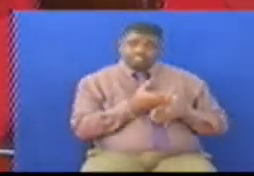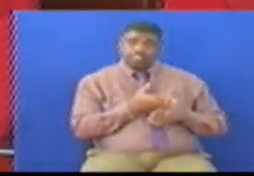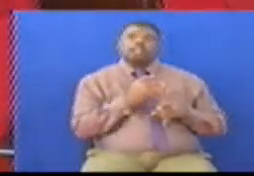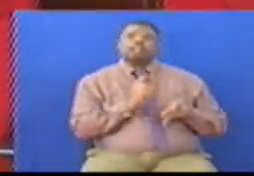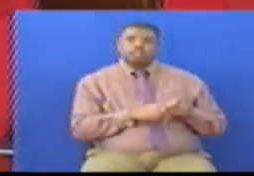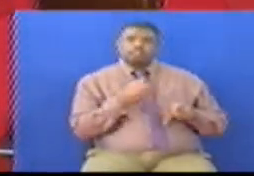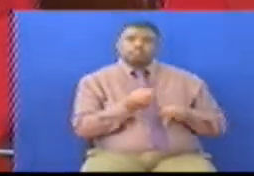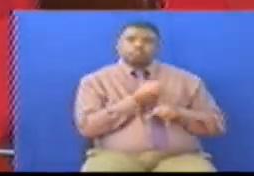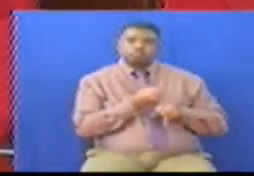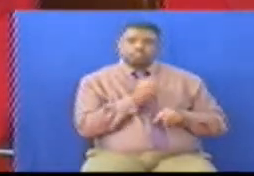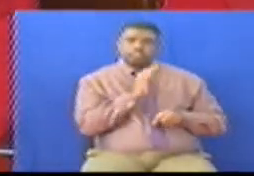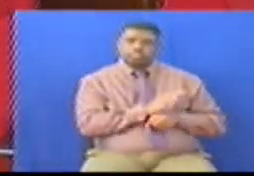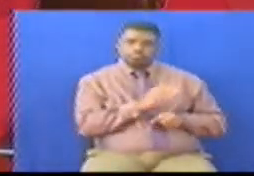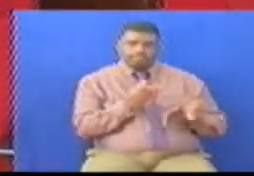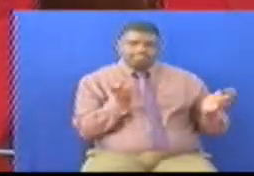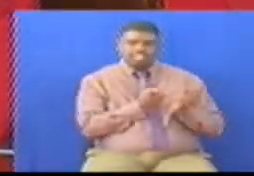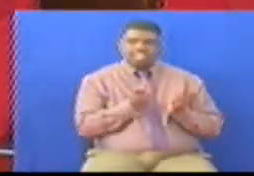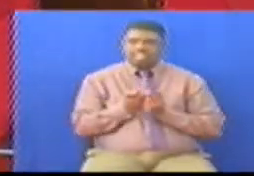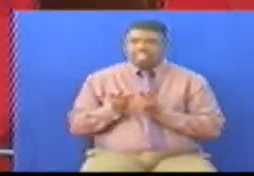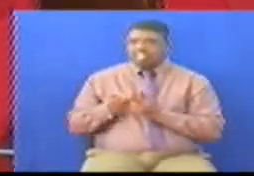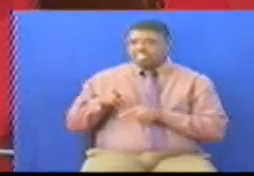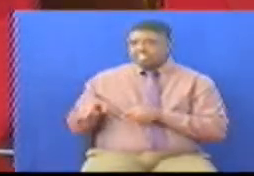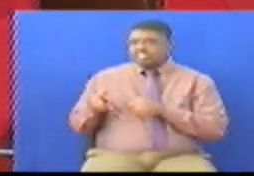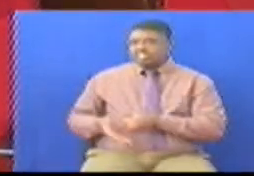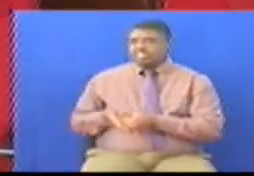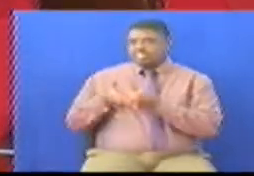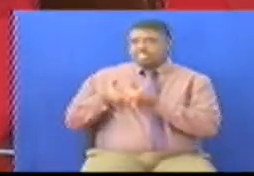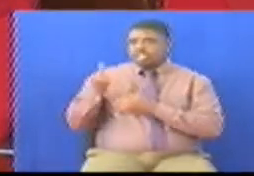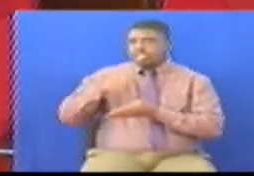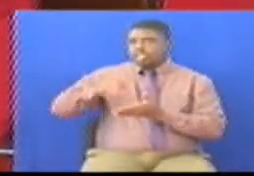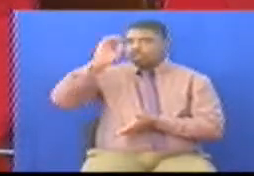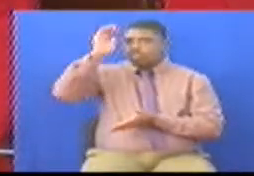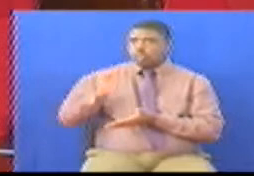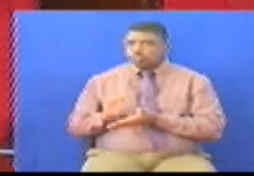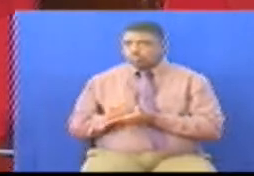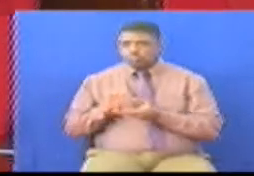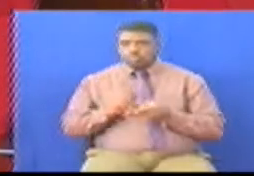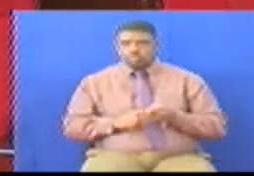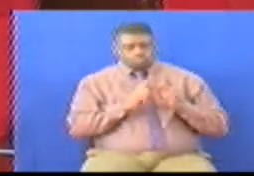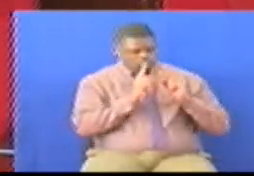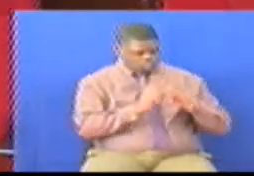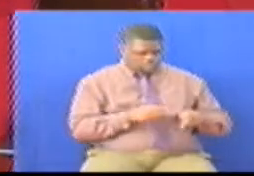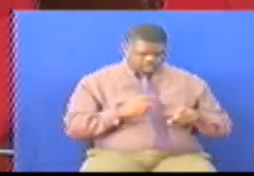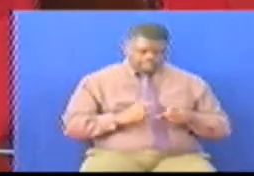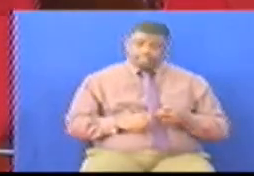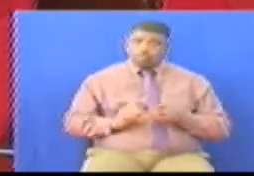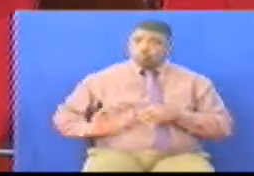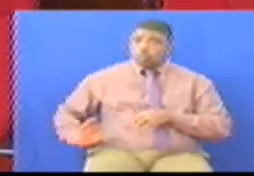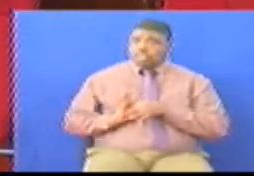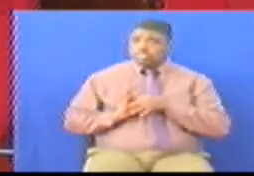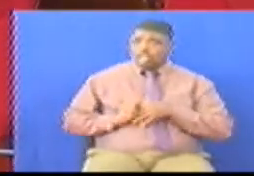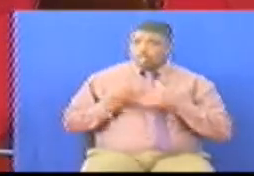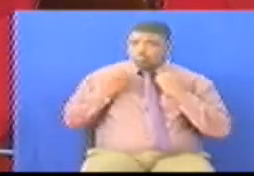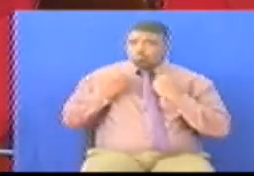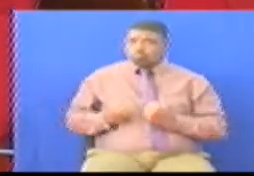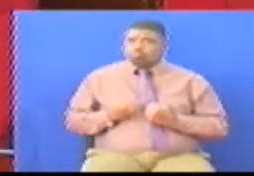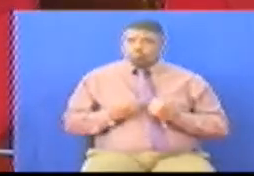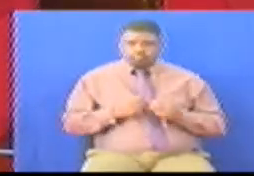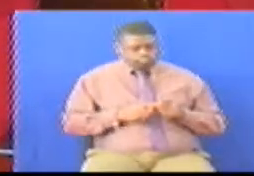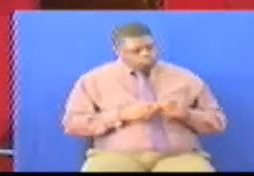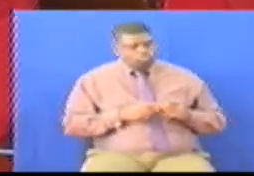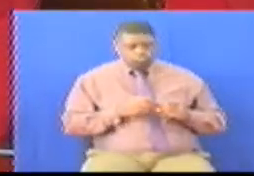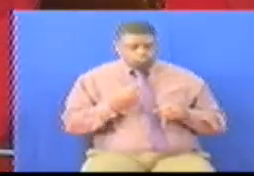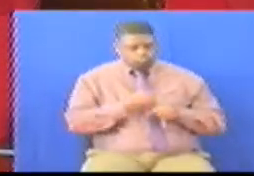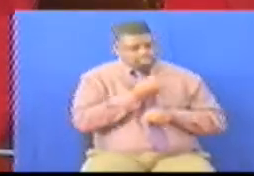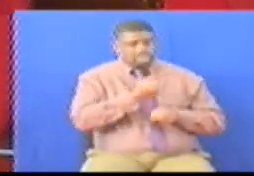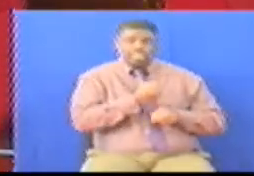zao zinashaibiana. Hii itasaidia kupunguza gharama za uendeshaji na kwa kuunganisha nguvu ufanisi